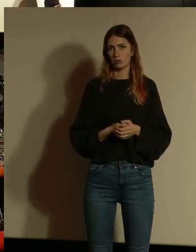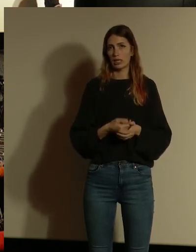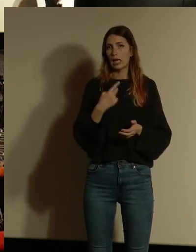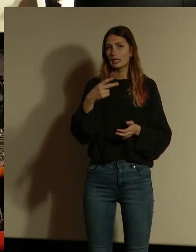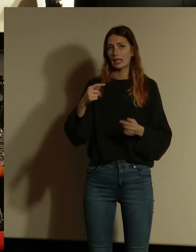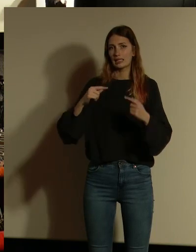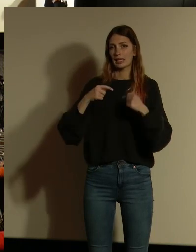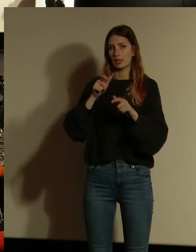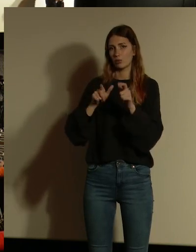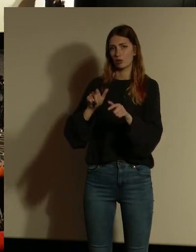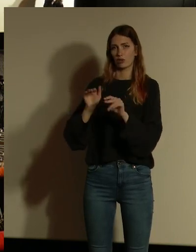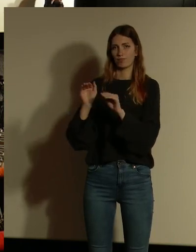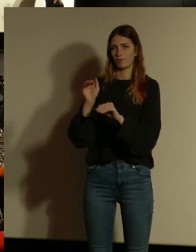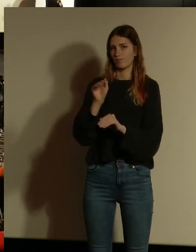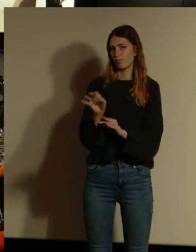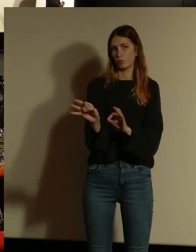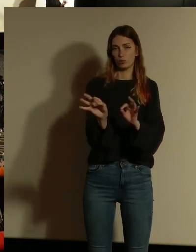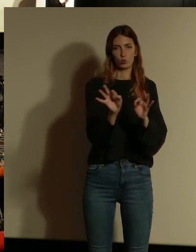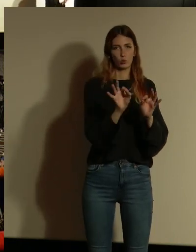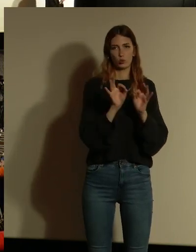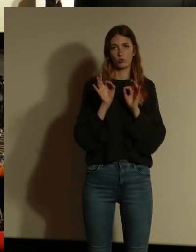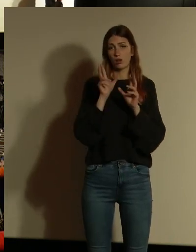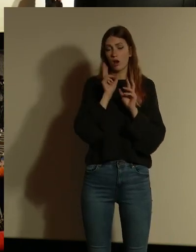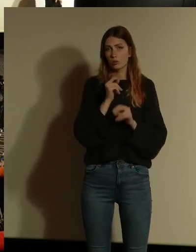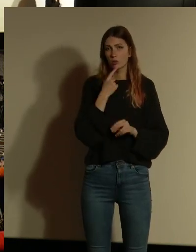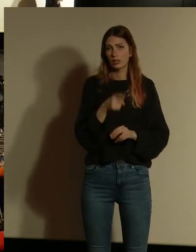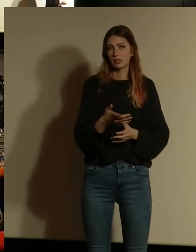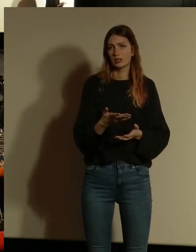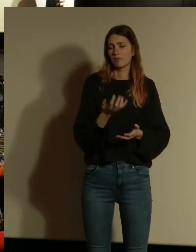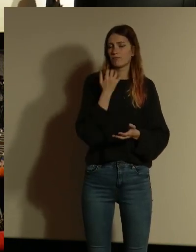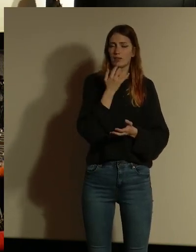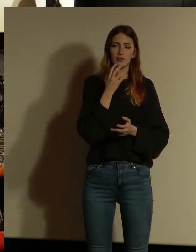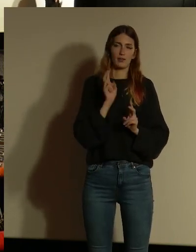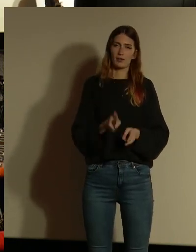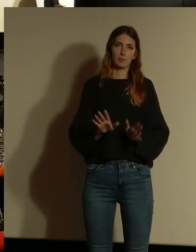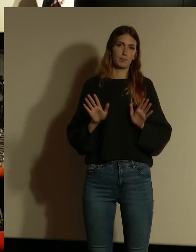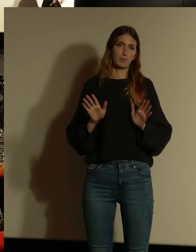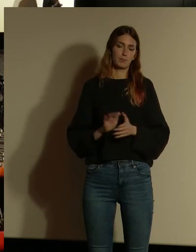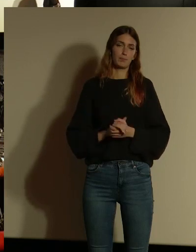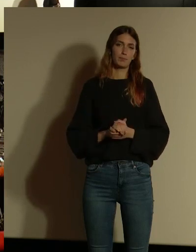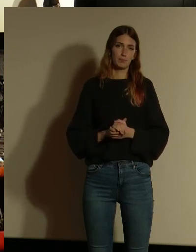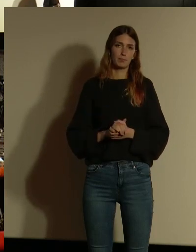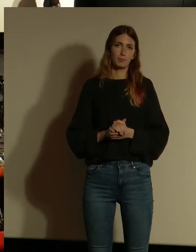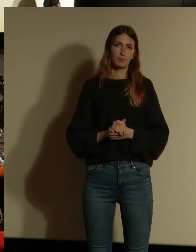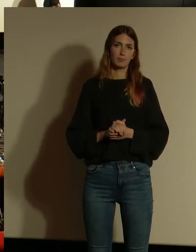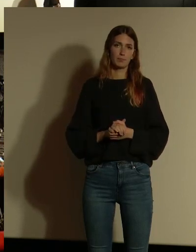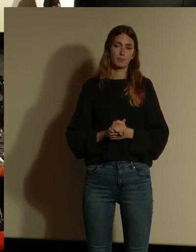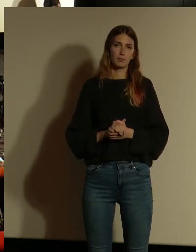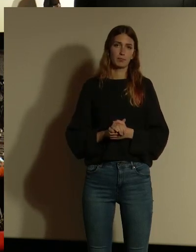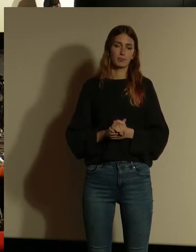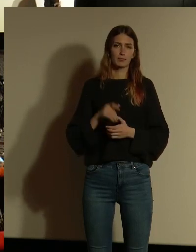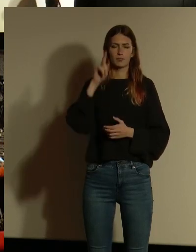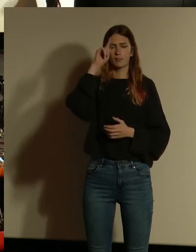Teiste kiusajatega pole ma loonud kontakti ja ausalt öeldes ei taha ka. Leian,